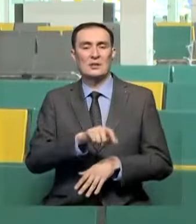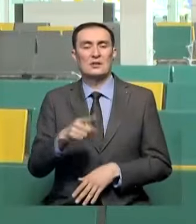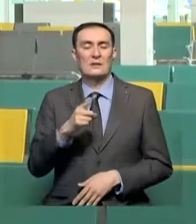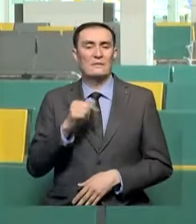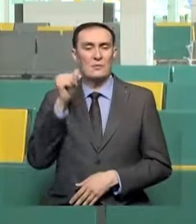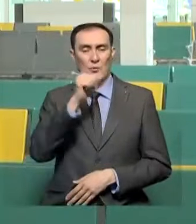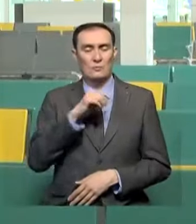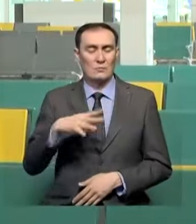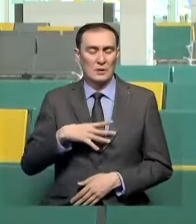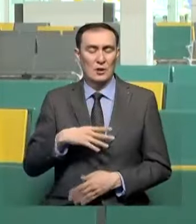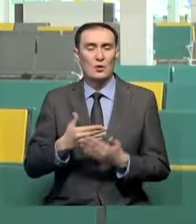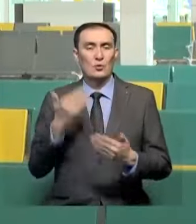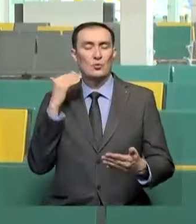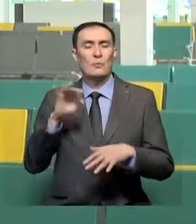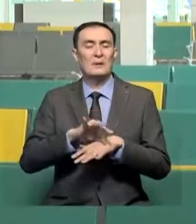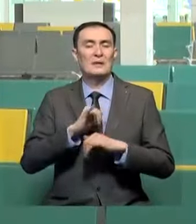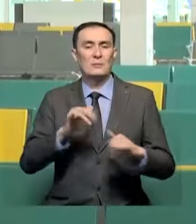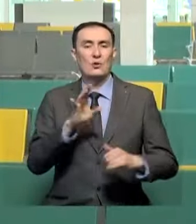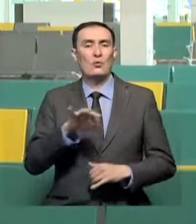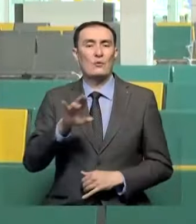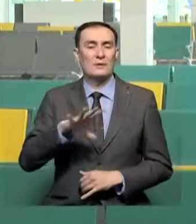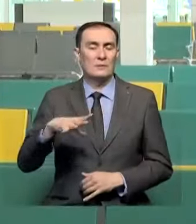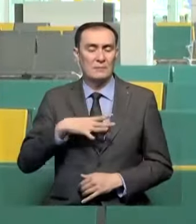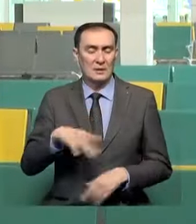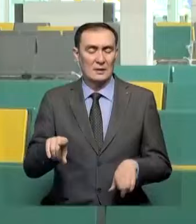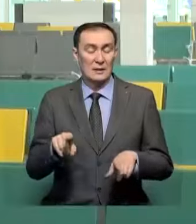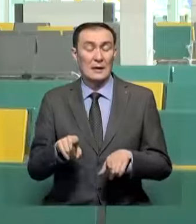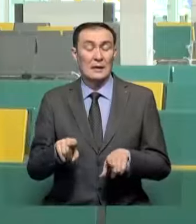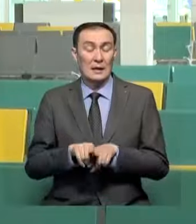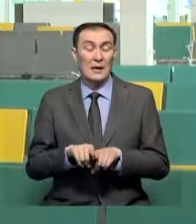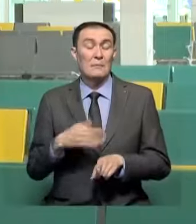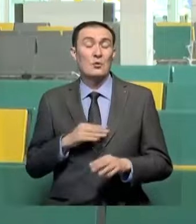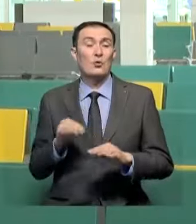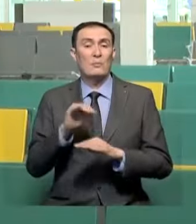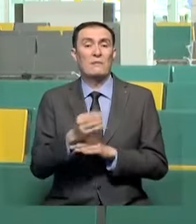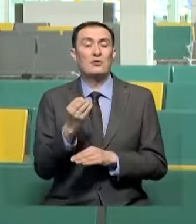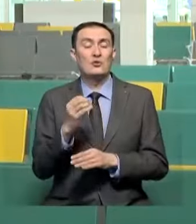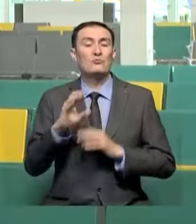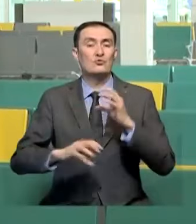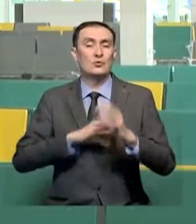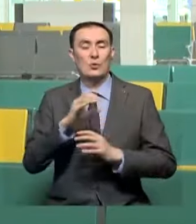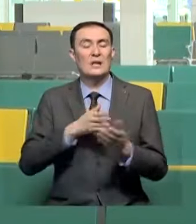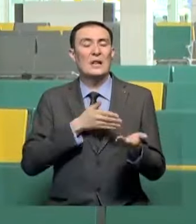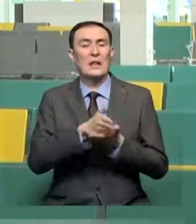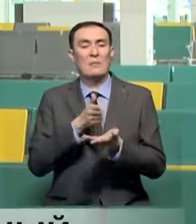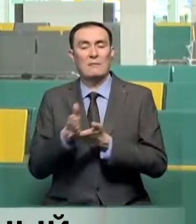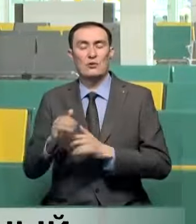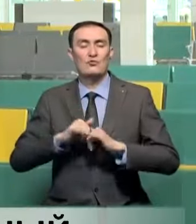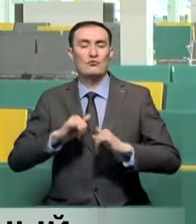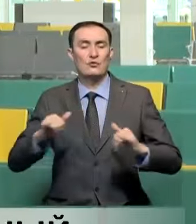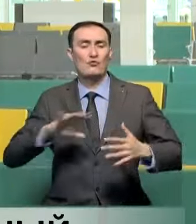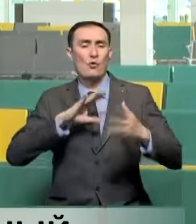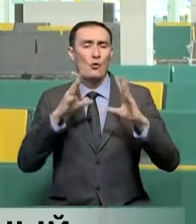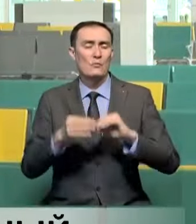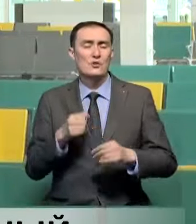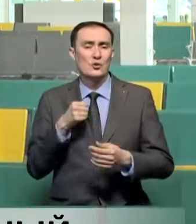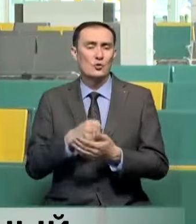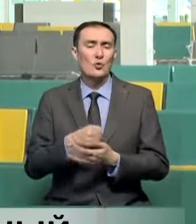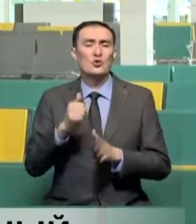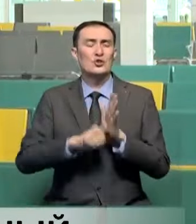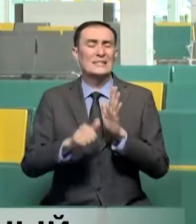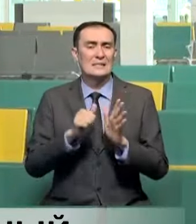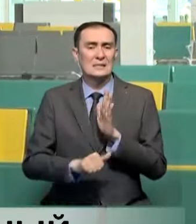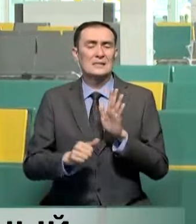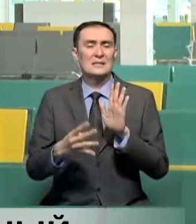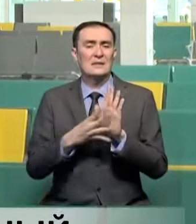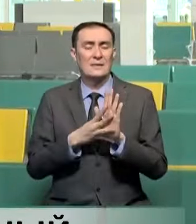существовавшего до пандемии и является историческим максимумом мы добавили новые международные направления увеличив их общее количество до